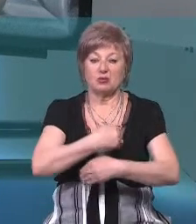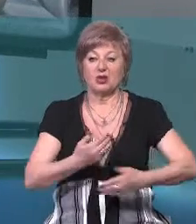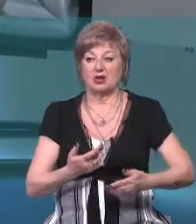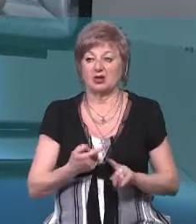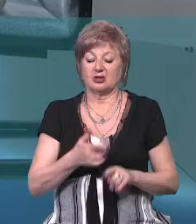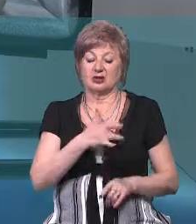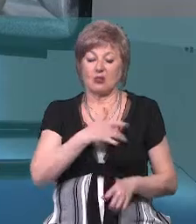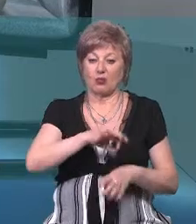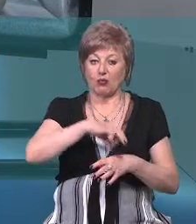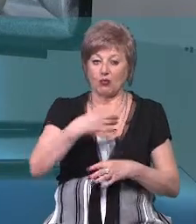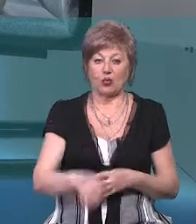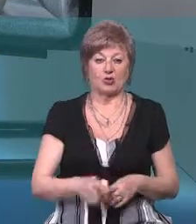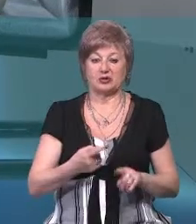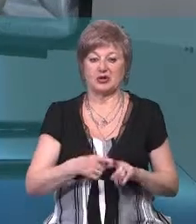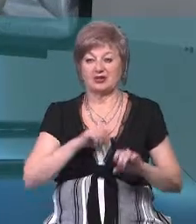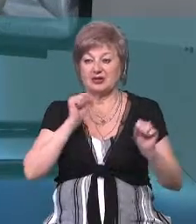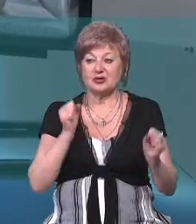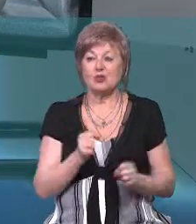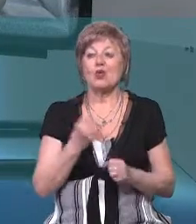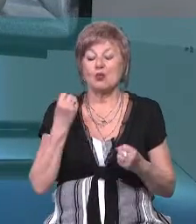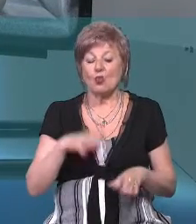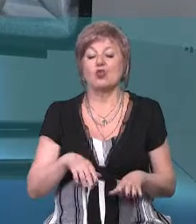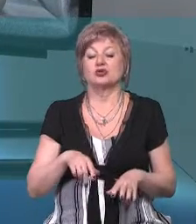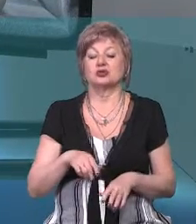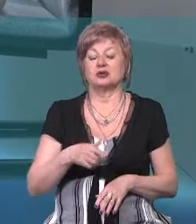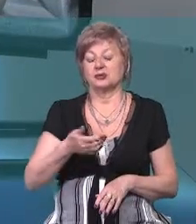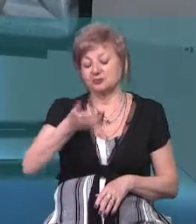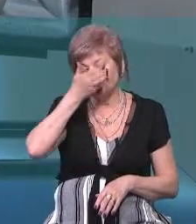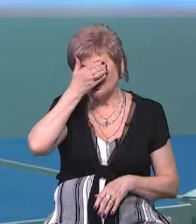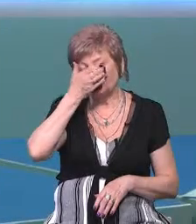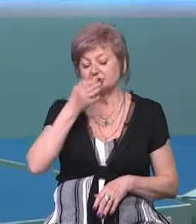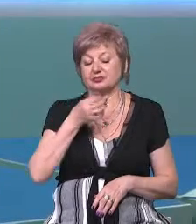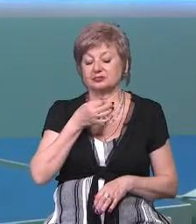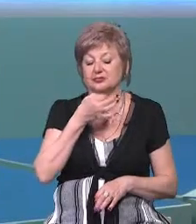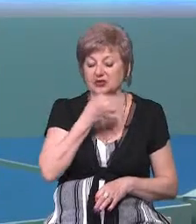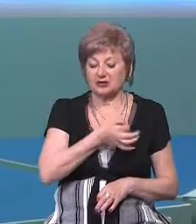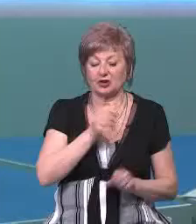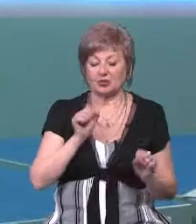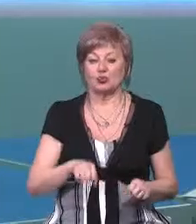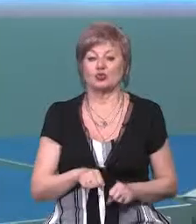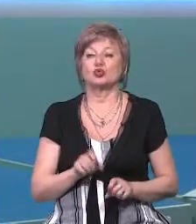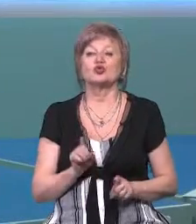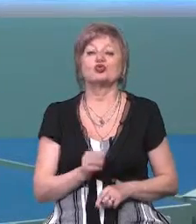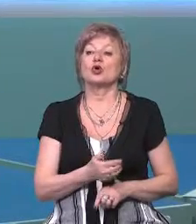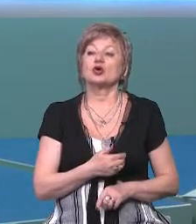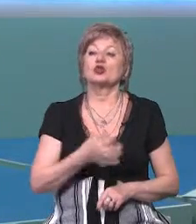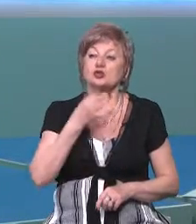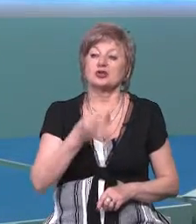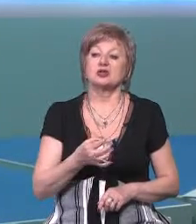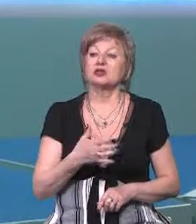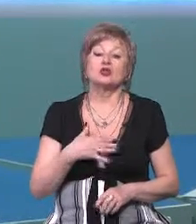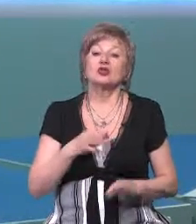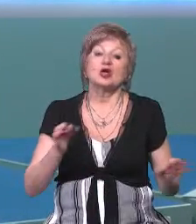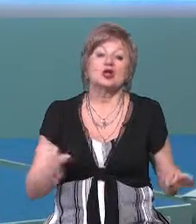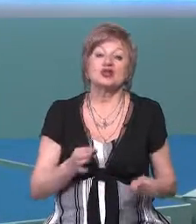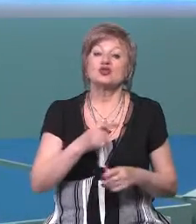це болить. Це неможливо. Можна пройти, можна закрити очі, можна сказати. Я хочу ще раз сказати, в моєму дописі нічого нема